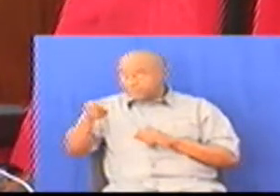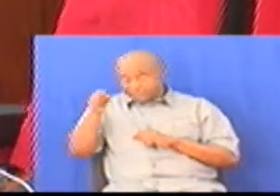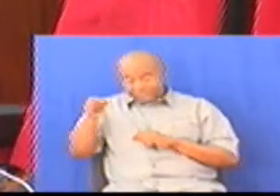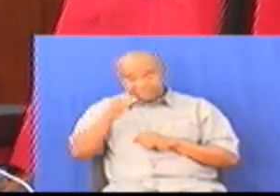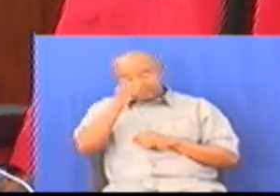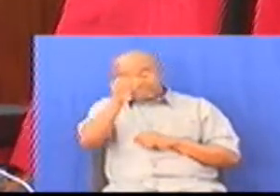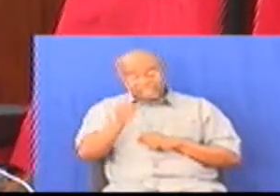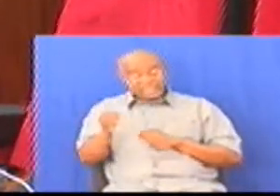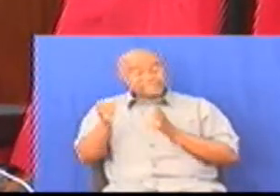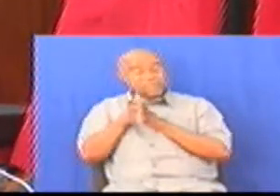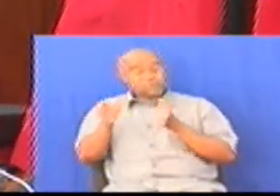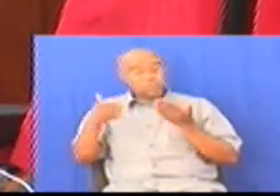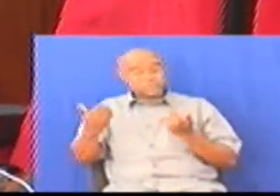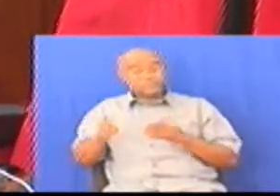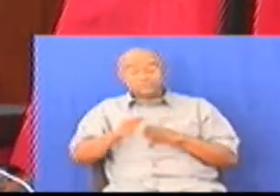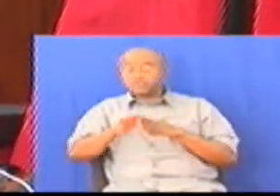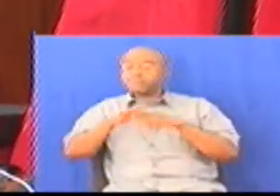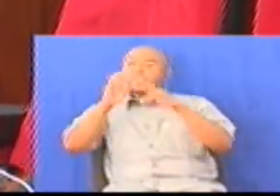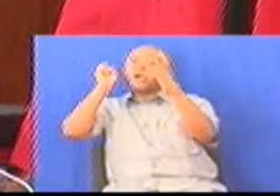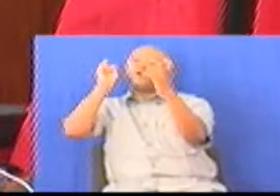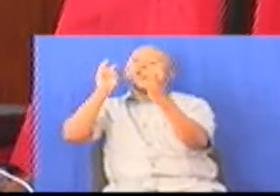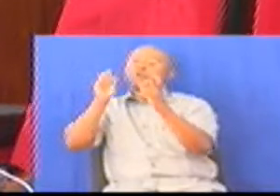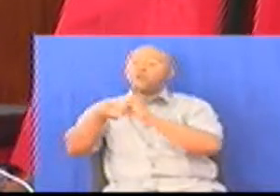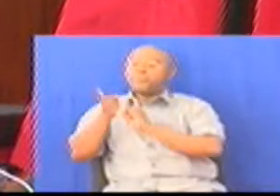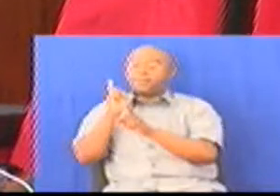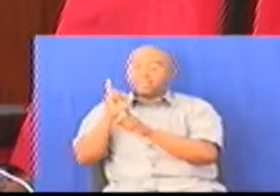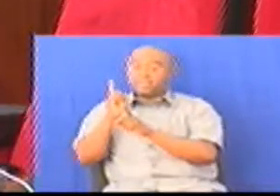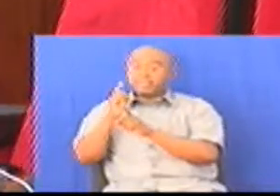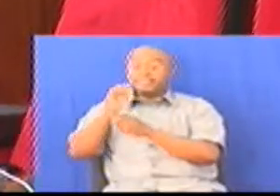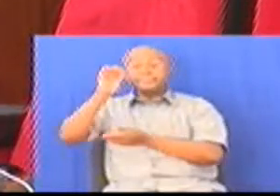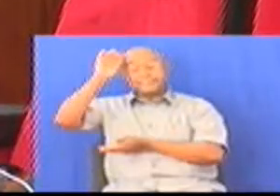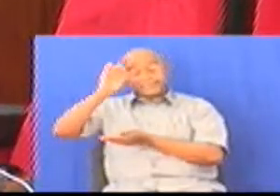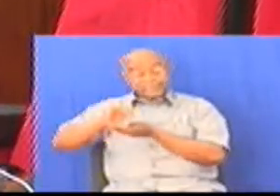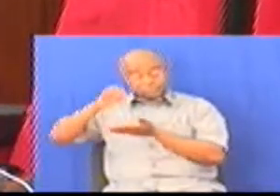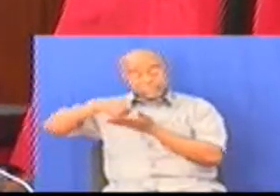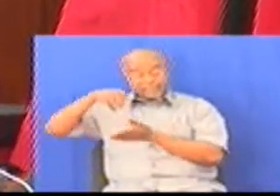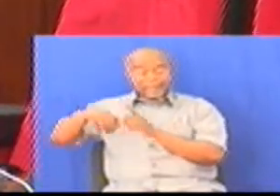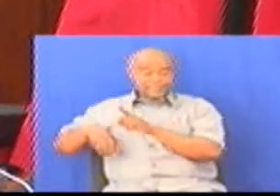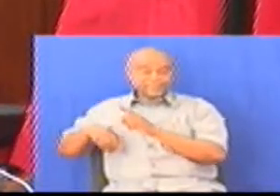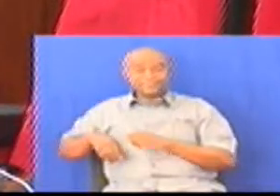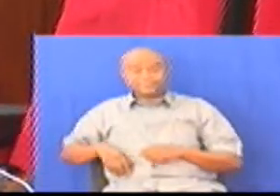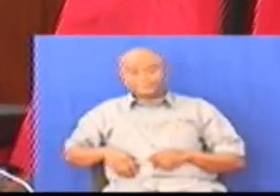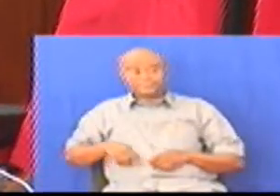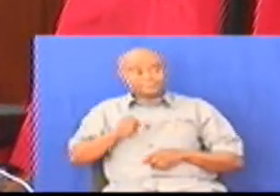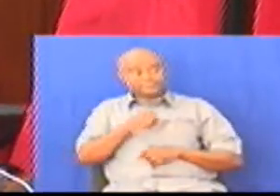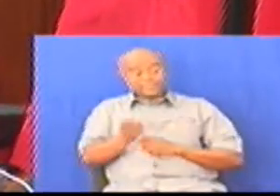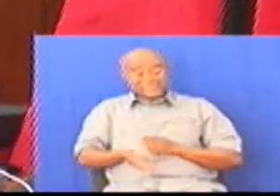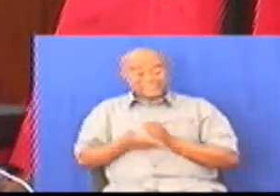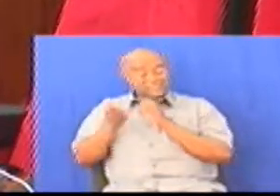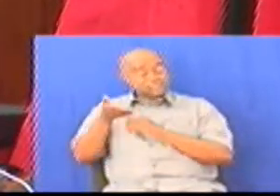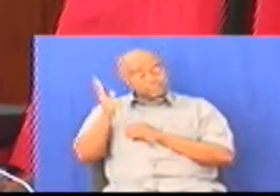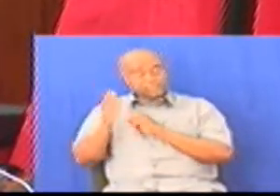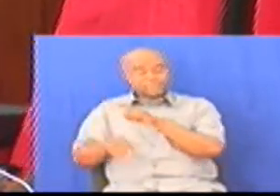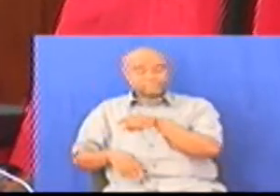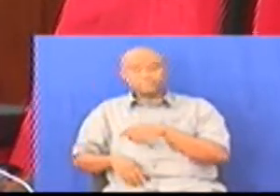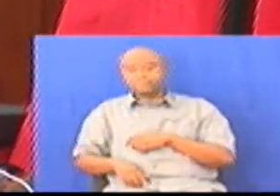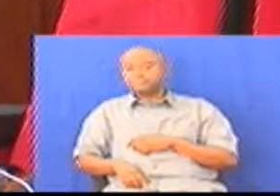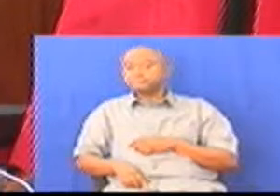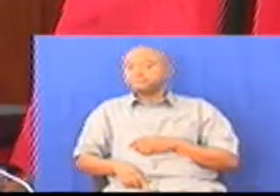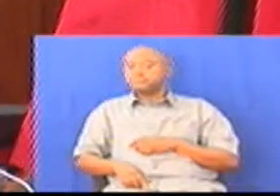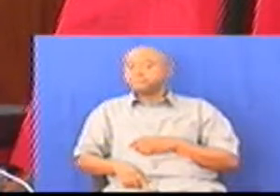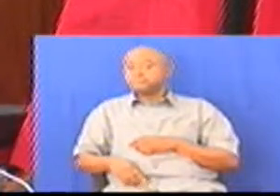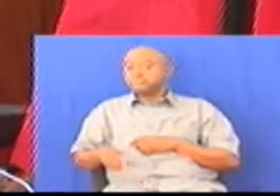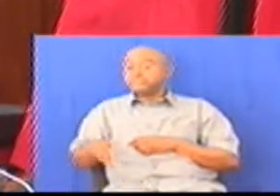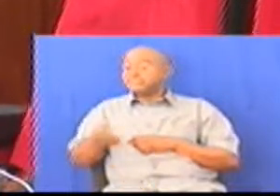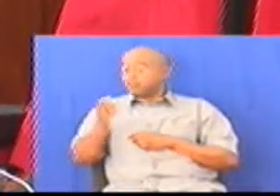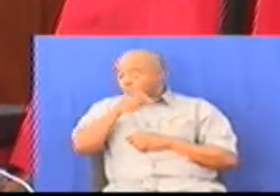kubwa sasa hivi tunatumia umeme. Itapunguza gharama hiyo na itasaidia serikali kupunguza gharama hizo za upatikanaji wa